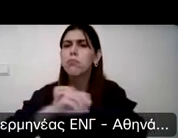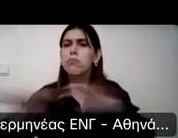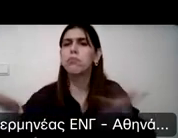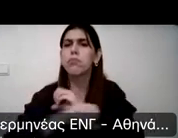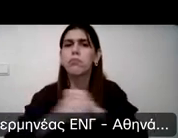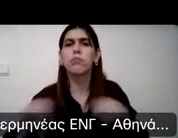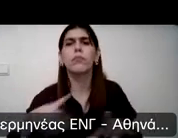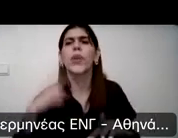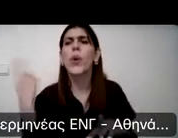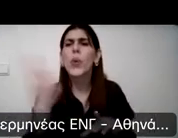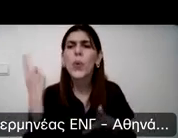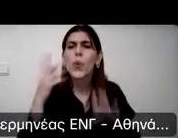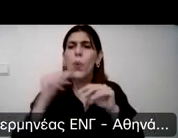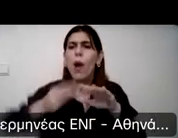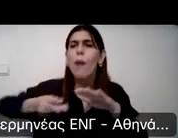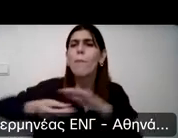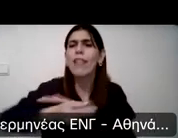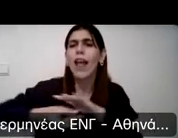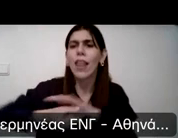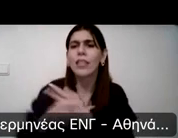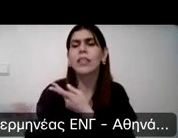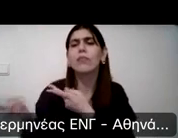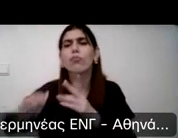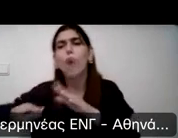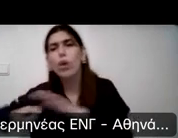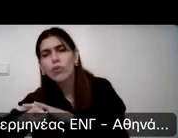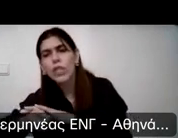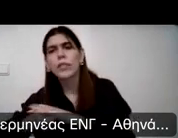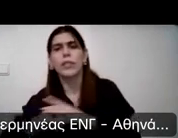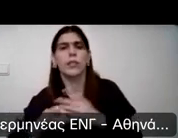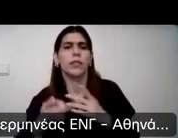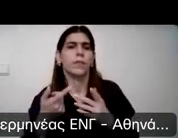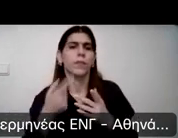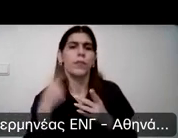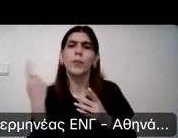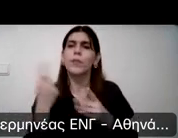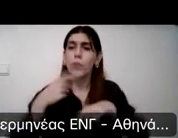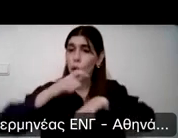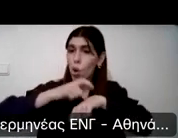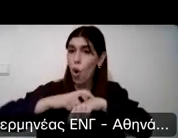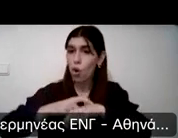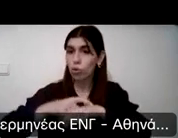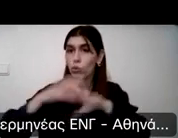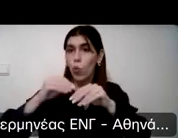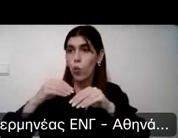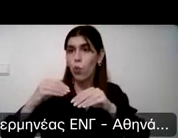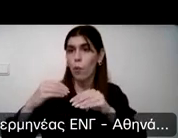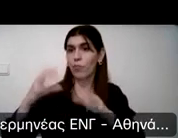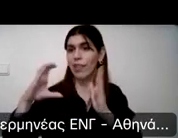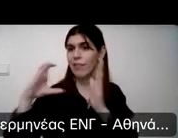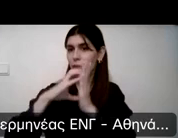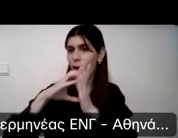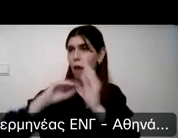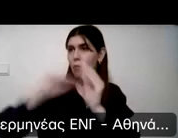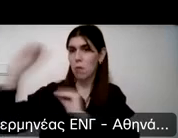μεταναστευτικό προσφυγικό ζήτημα. Κριτήριο αποτέλεσε η χρονική περίοδος δημοσίευσης των κειμένων, καθώς